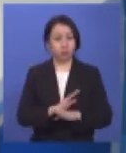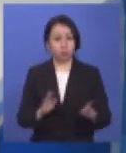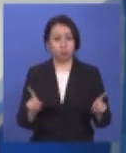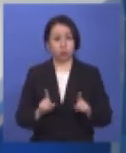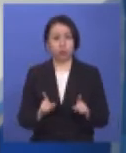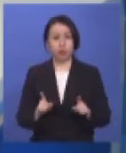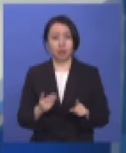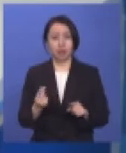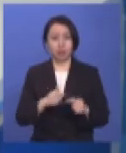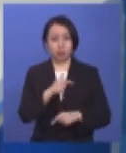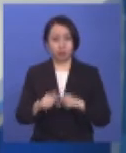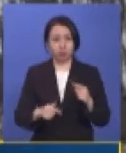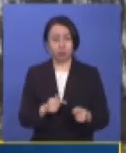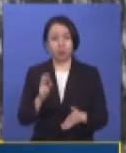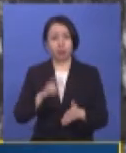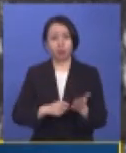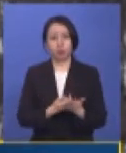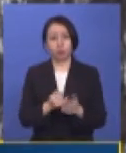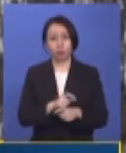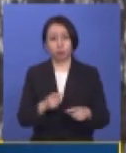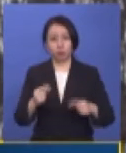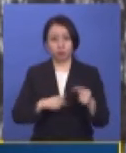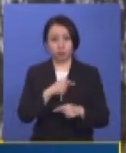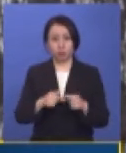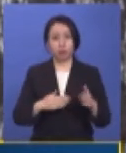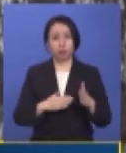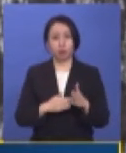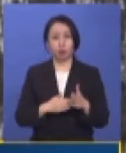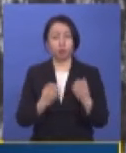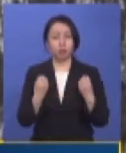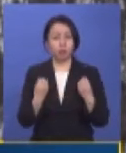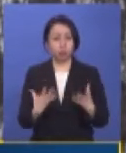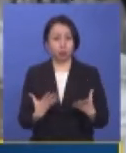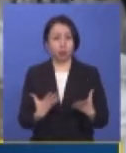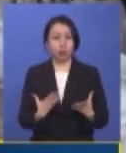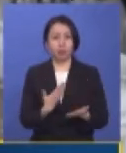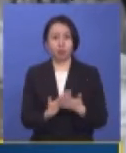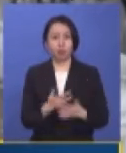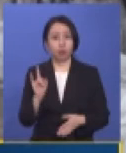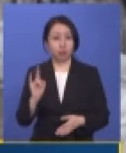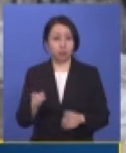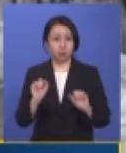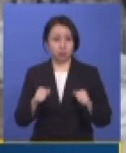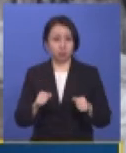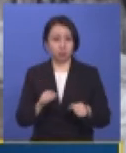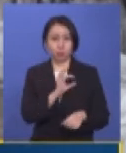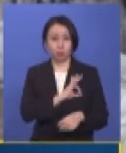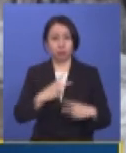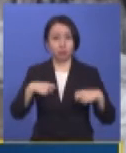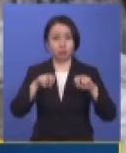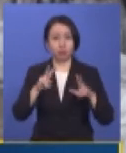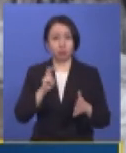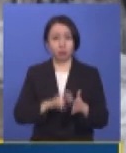Что касается индивидуальных предпринимателей, налогообложение субъектов бизнеса максимально упрощено. К примеру, таксисты могут применять